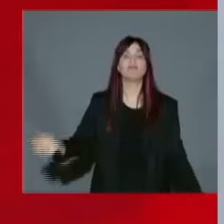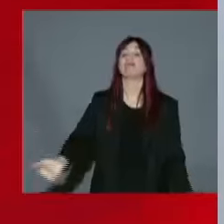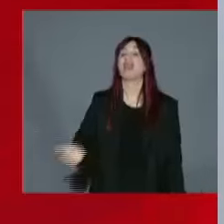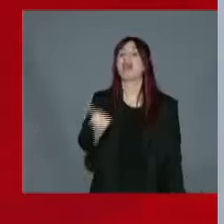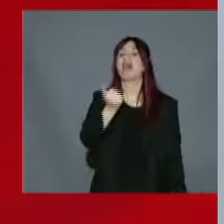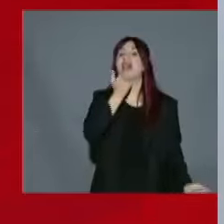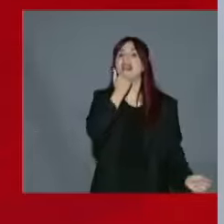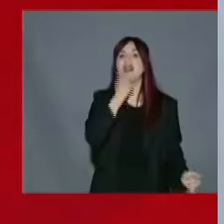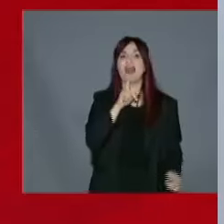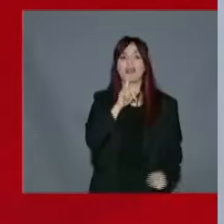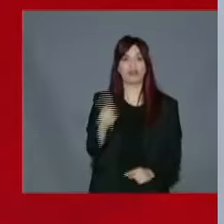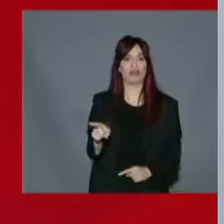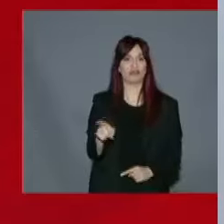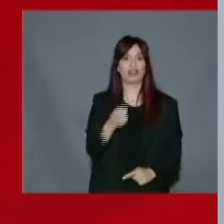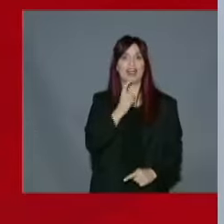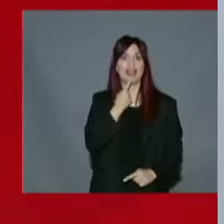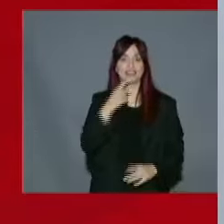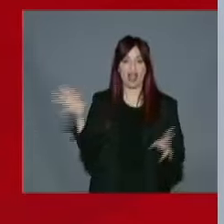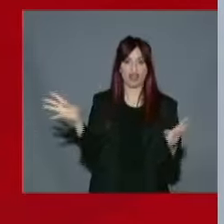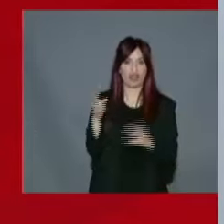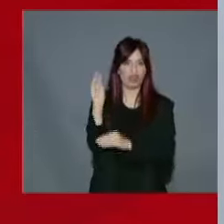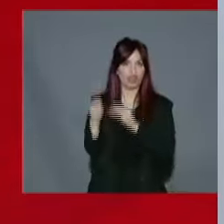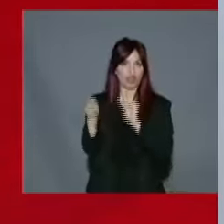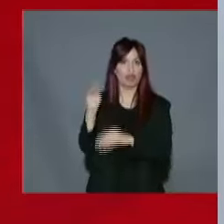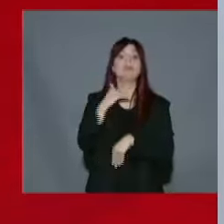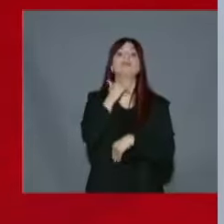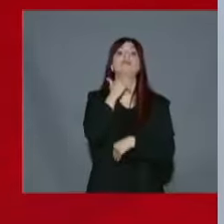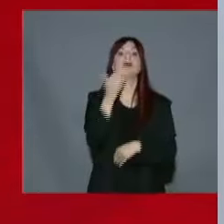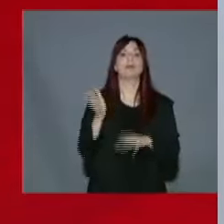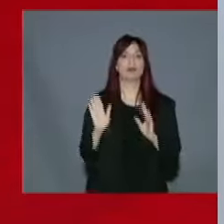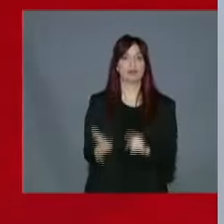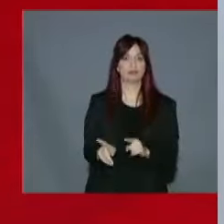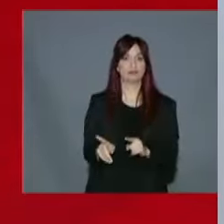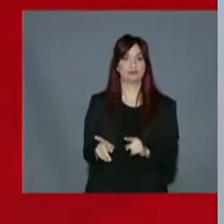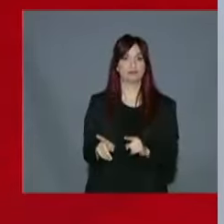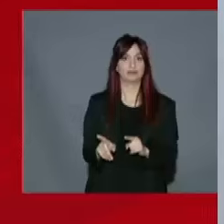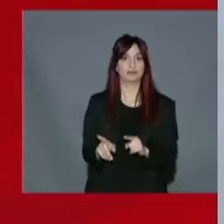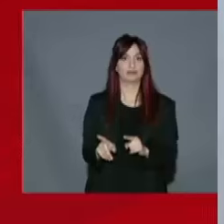από απίστευτες, απαξιωτικές κουβέντες που